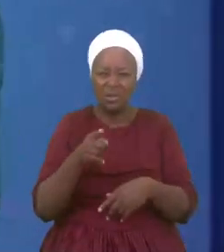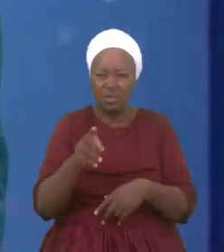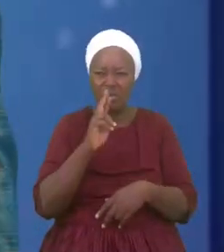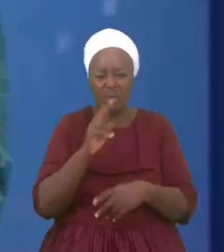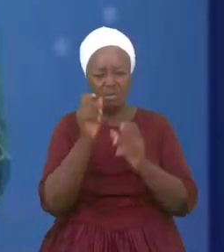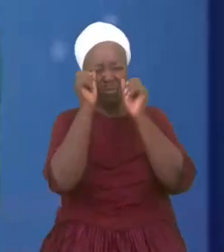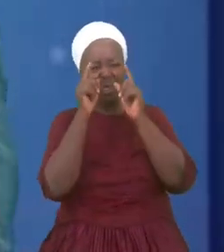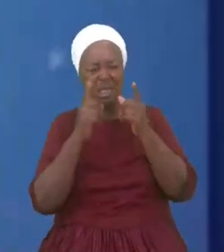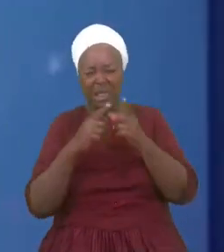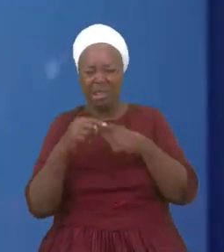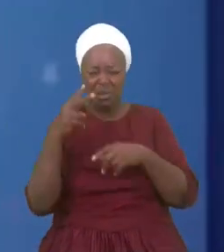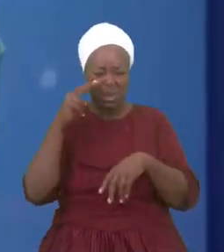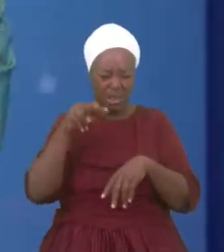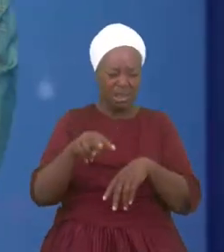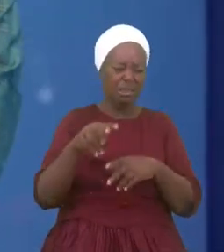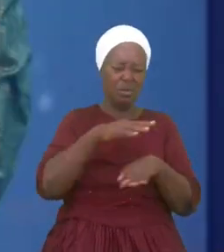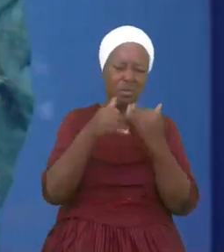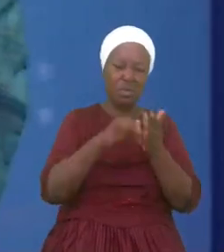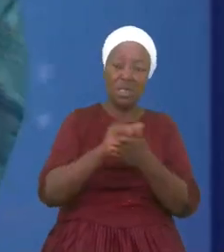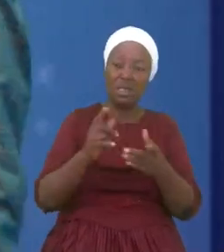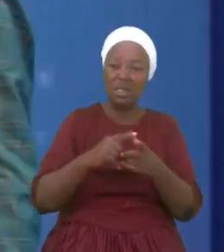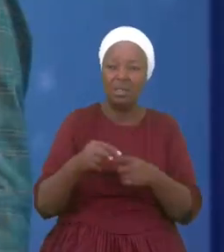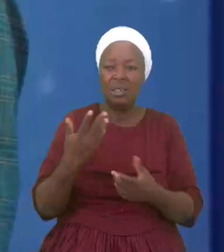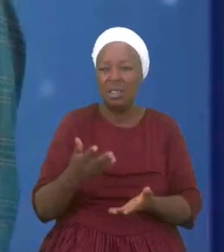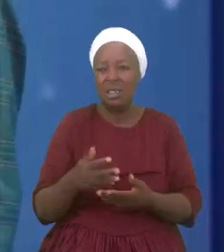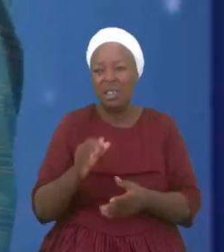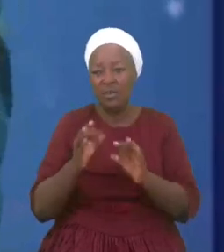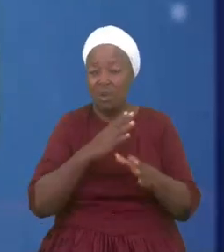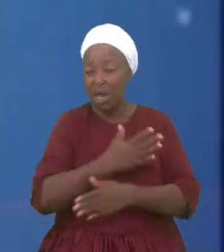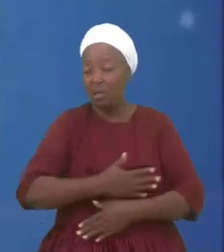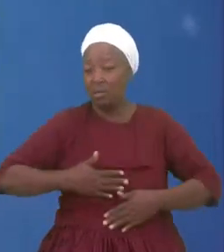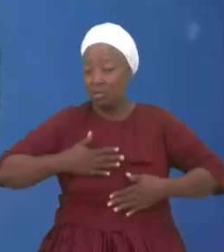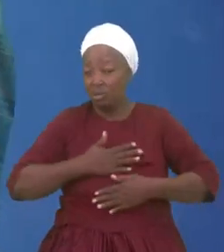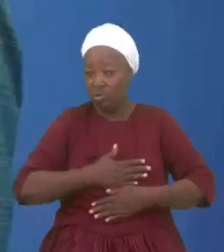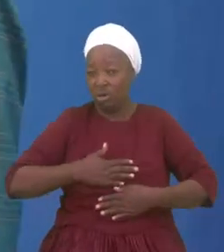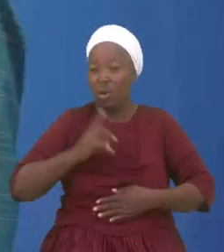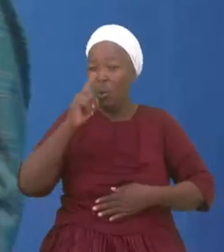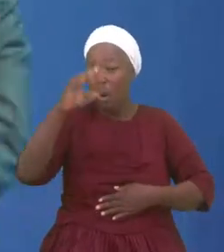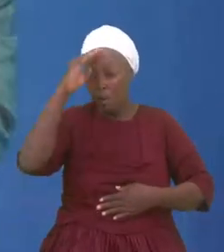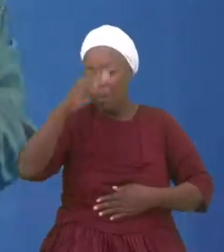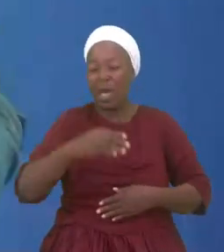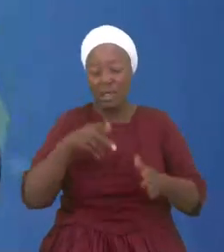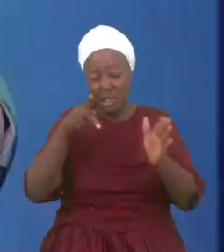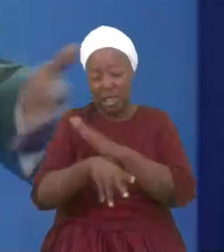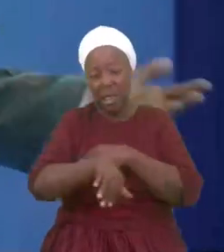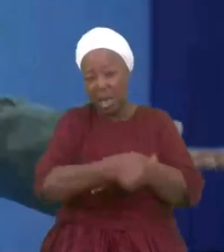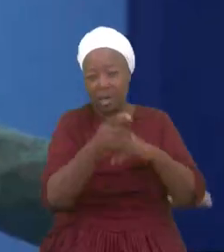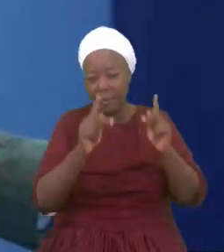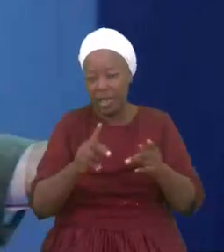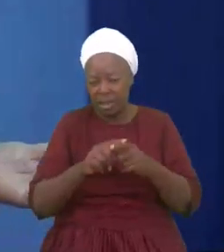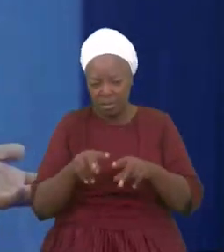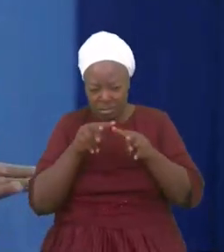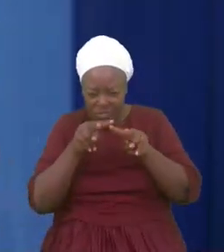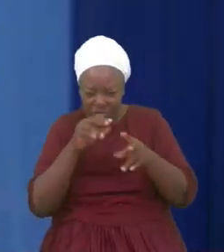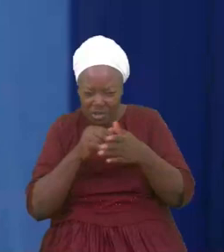gens abattre abattre l'autre à court de fusil et puis on a éveillé si tu